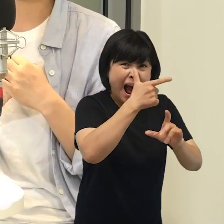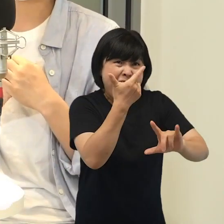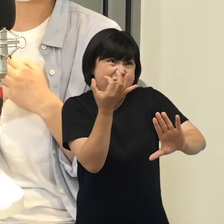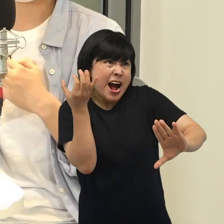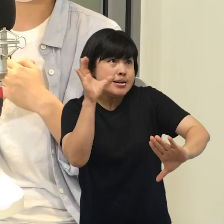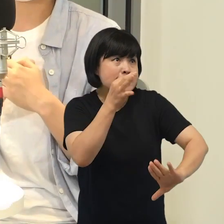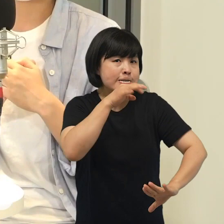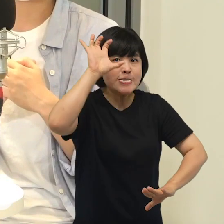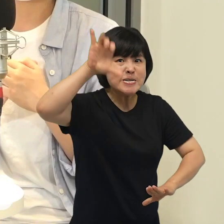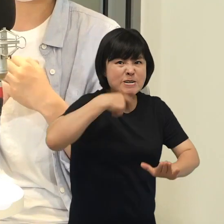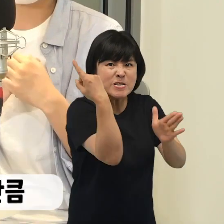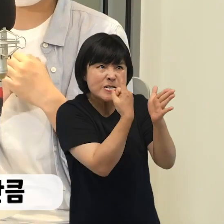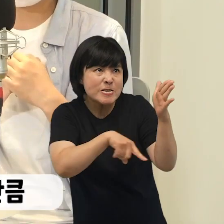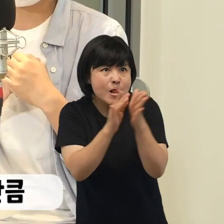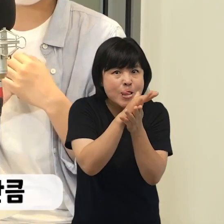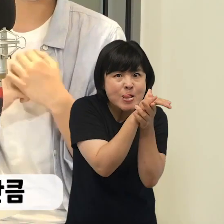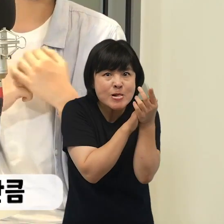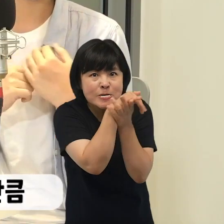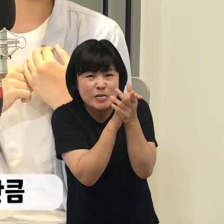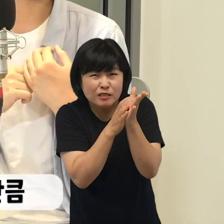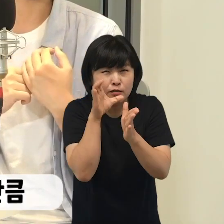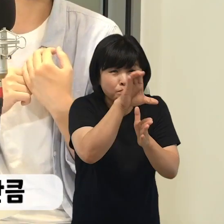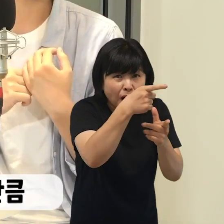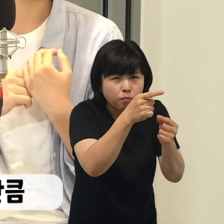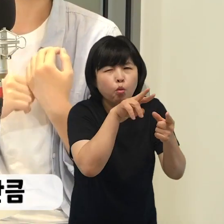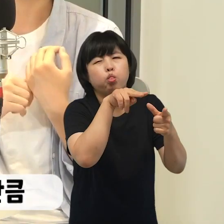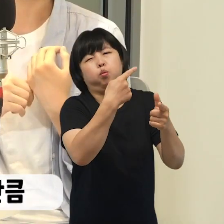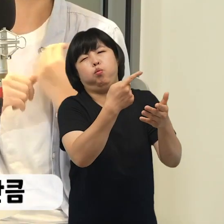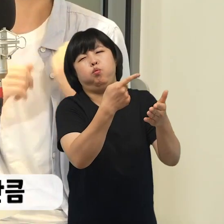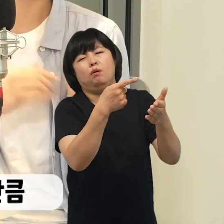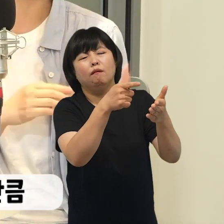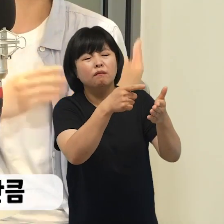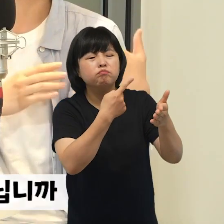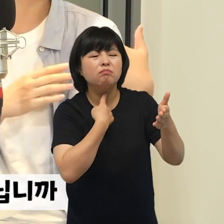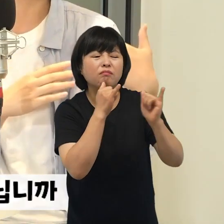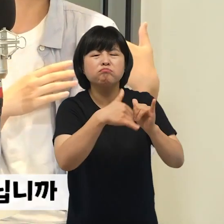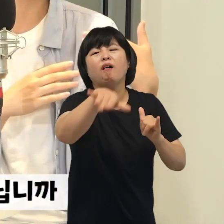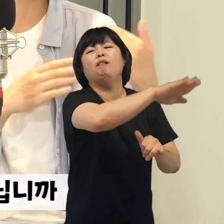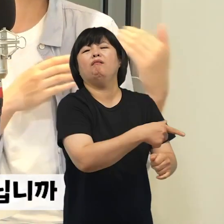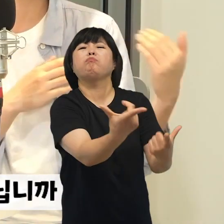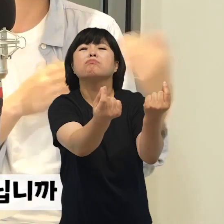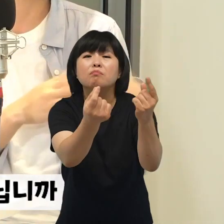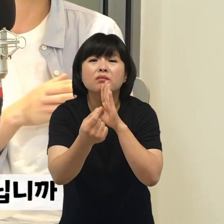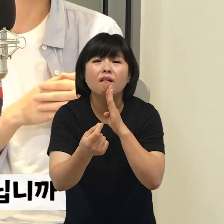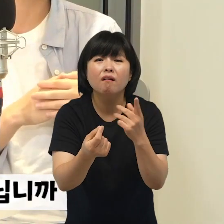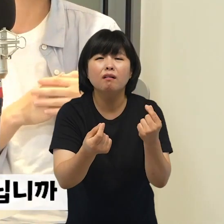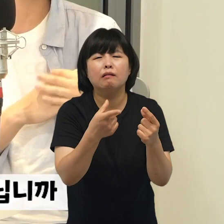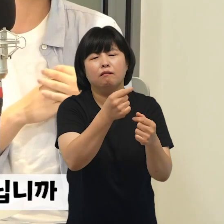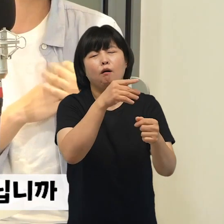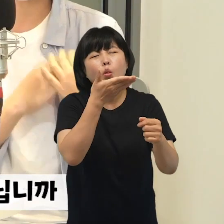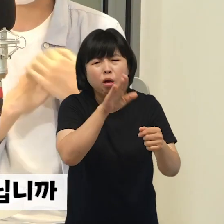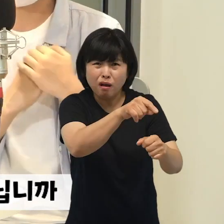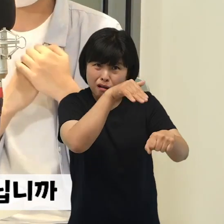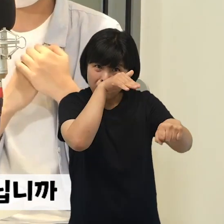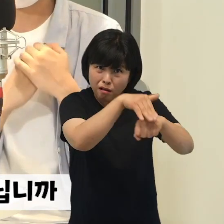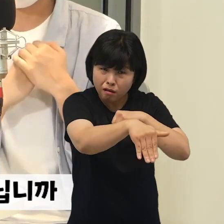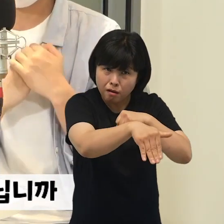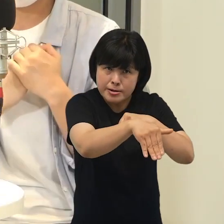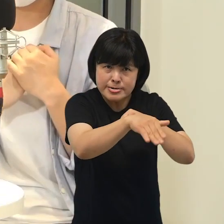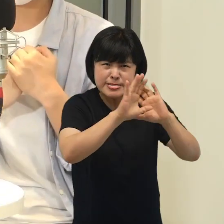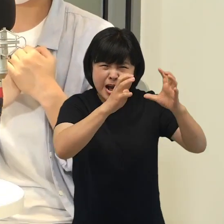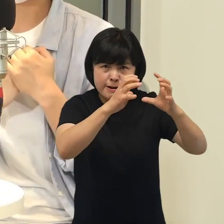주식 투자라는 게 사실 굉장히 큰 수익률을 얻을 수 있는 만큼 그만큼의 리스크를 안고 하는 투자